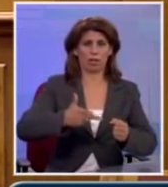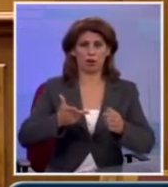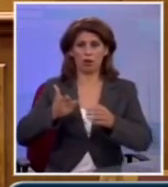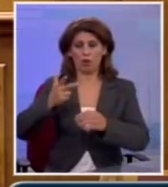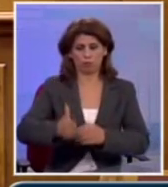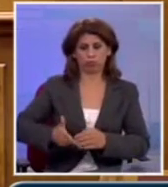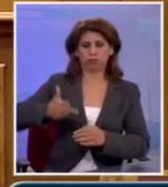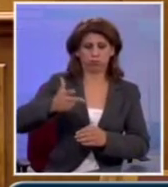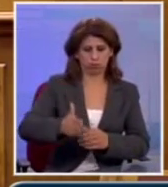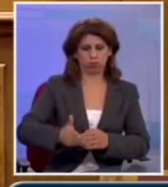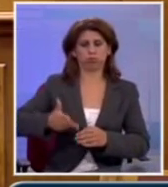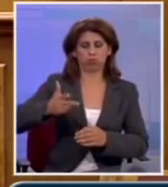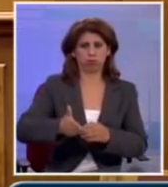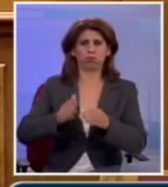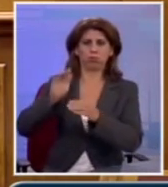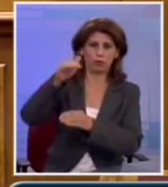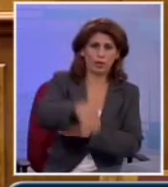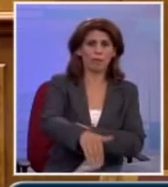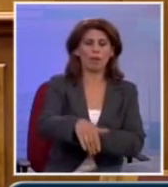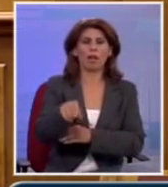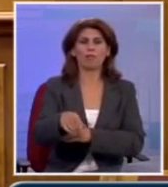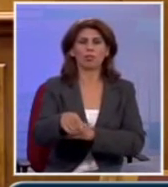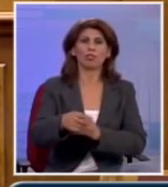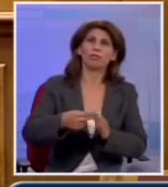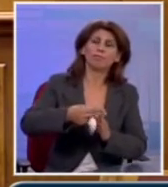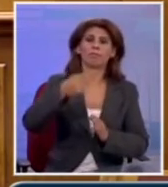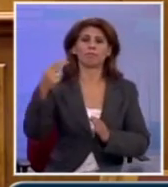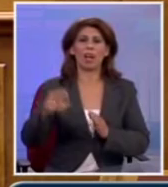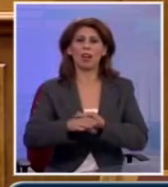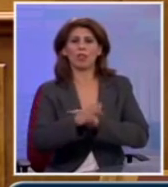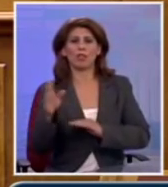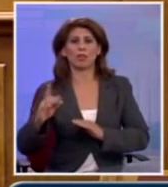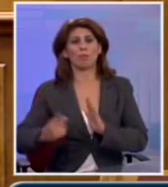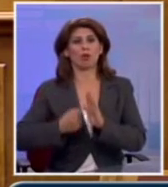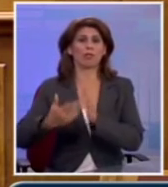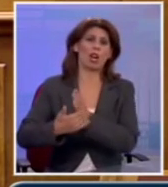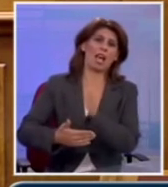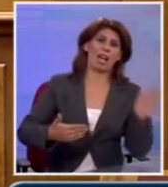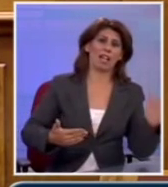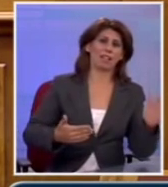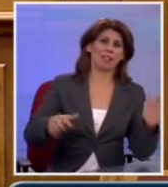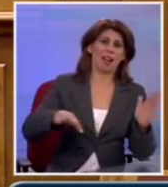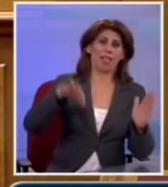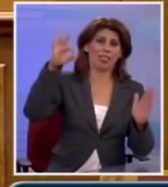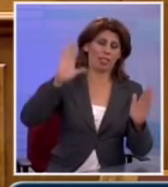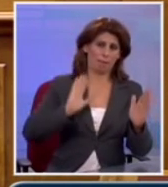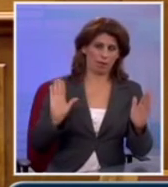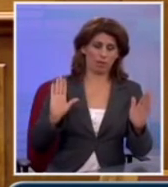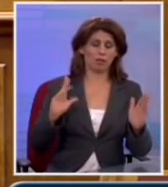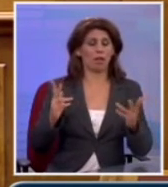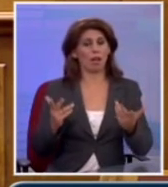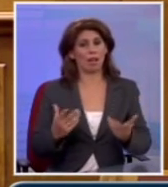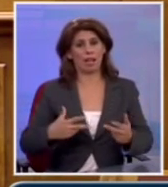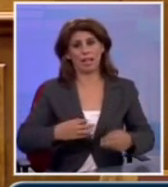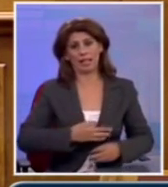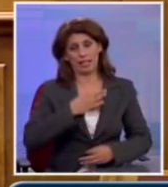το πουλέν της ακροδεξιάς που έγινε μετά το πουλέν της πρώτης φοράς αριστερά. Όμως, κύριοι